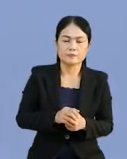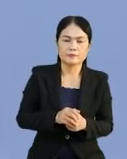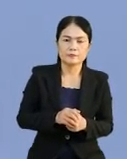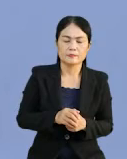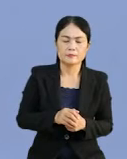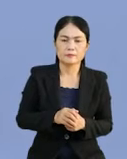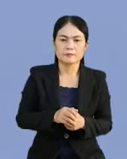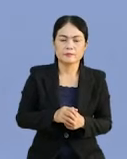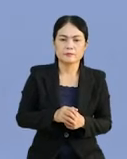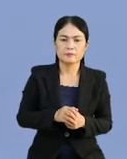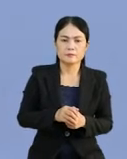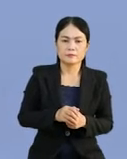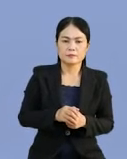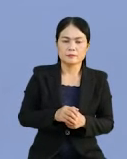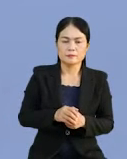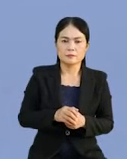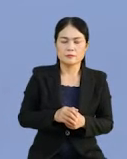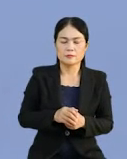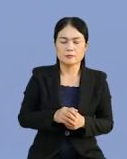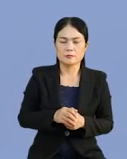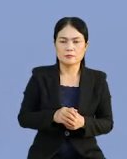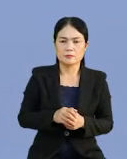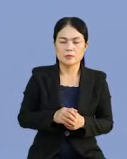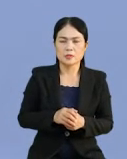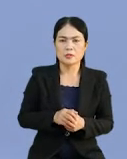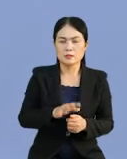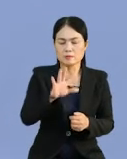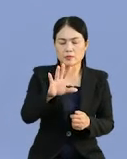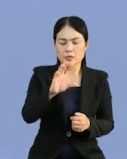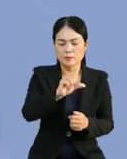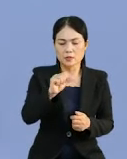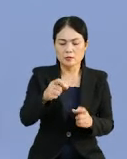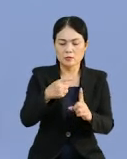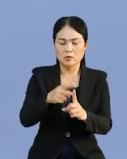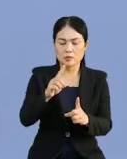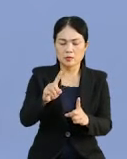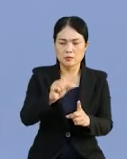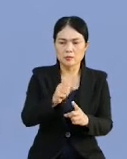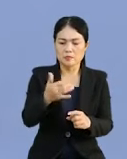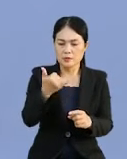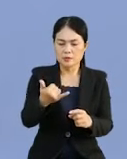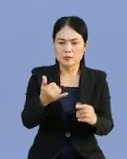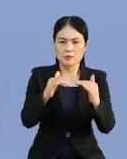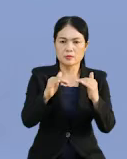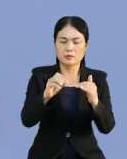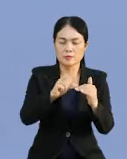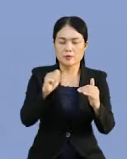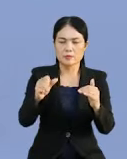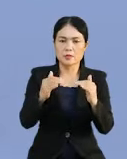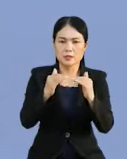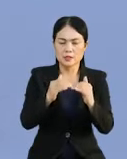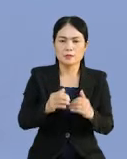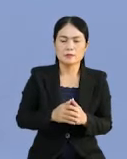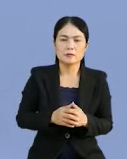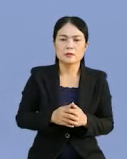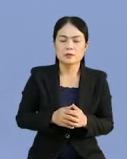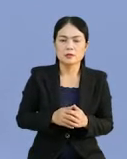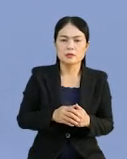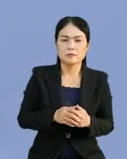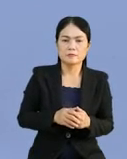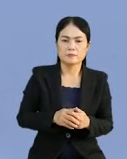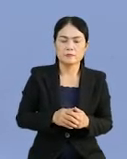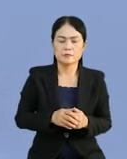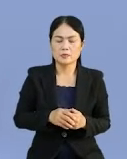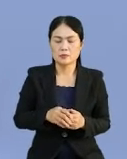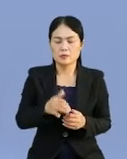đi, pram mơn, pram mơn bộ năng mùi mơn, pram mùi mơn, pram mùi mơn bộ năng mùi mơn